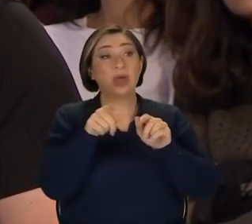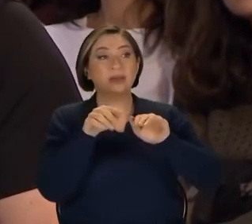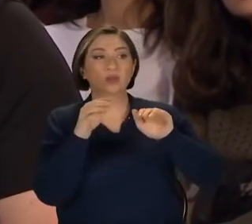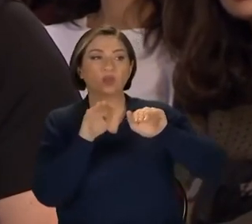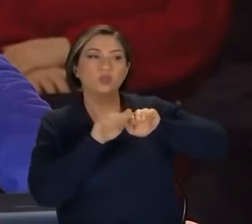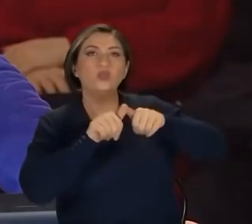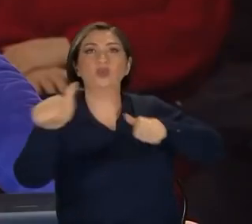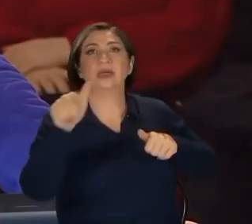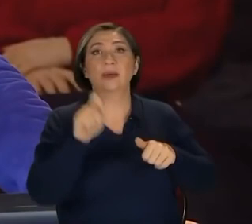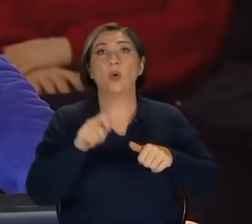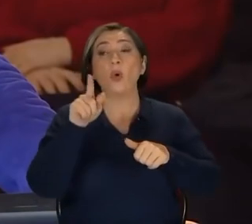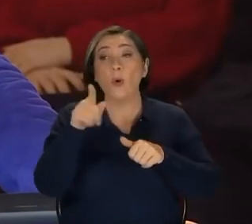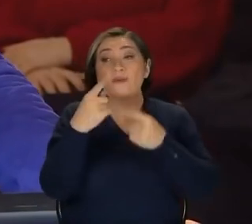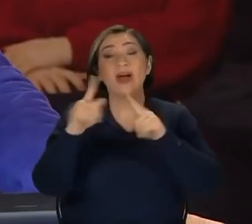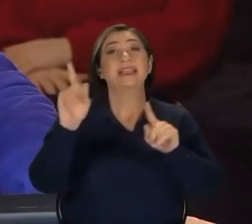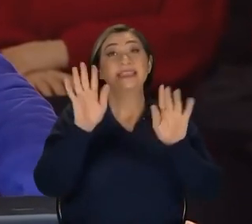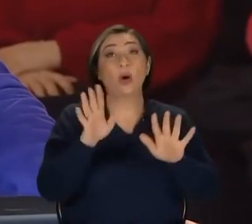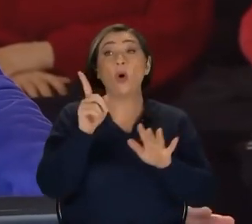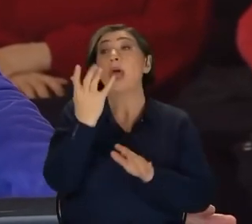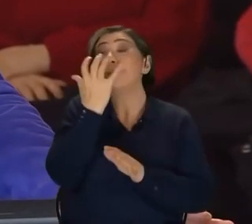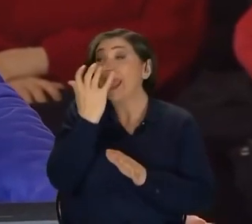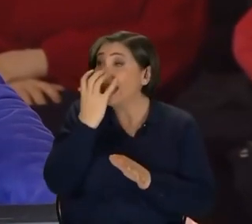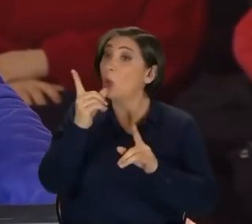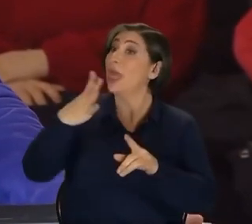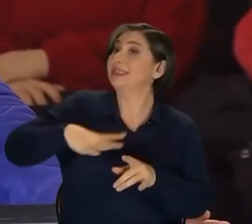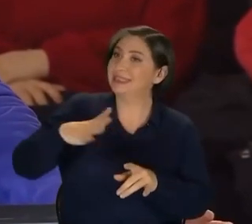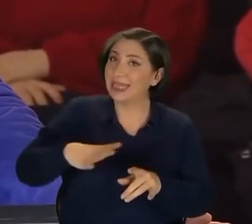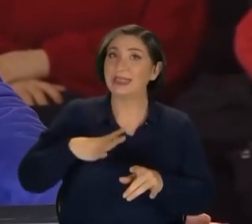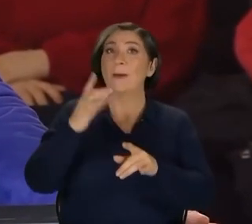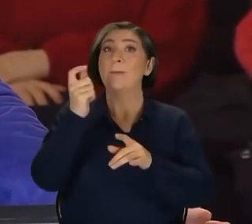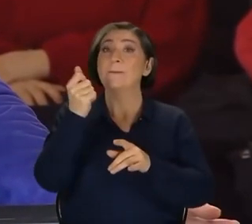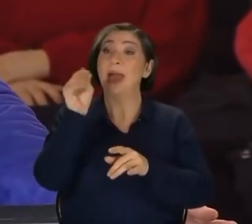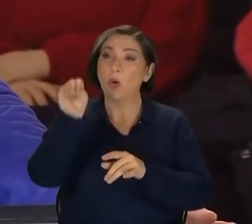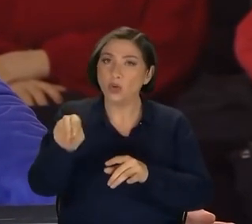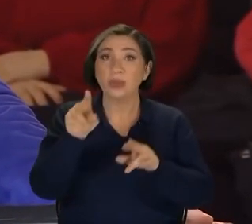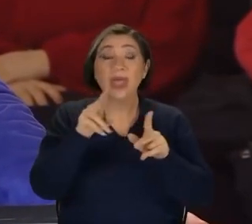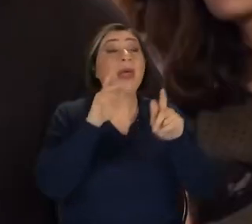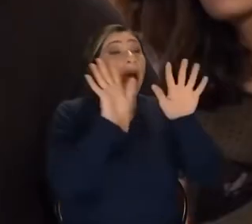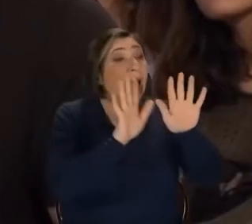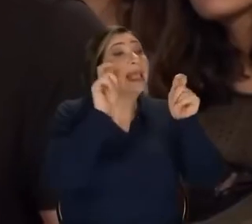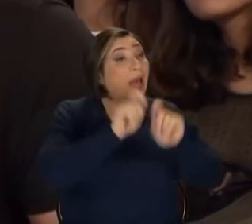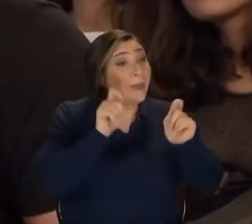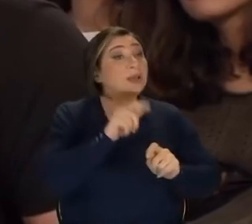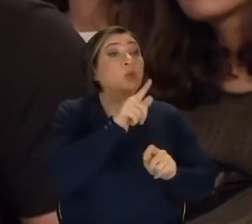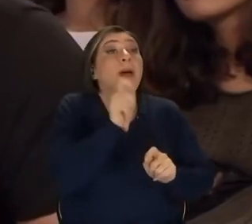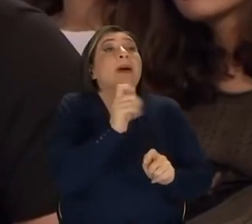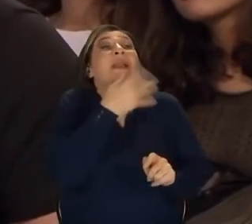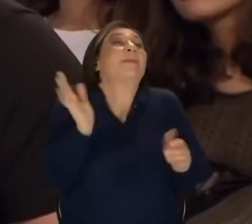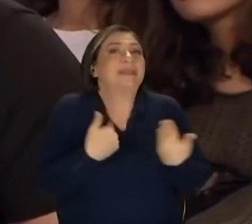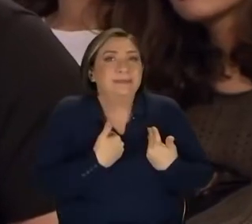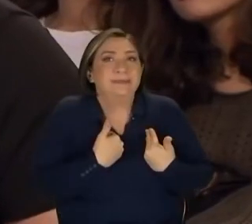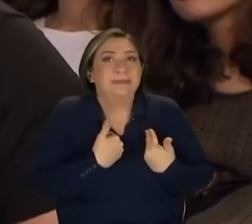bunlardan alıkoydu. Ama o bir gişe filmi. Elbette ama o... Öyle beklendi, öyle istendi, öyle para kondu. Yaparken onu bilemezdik ki